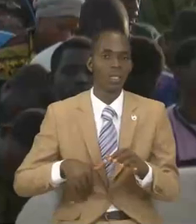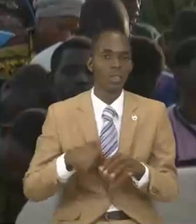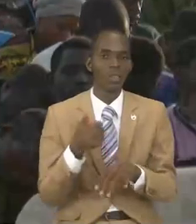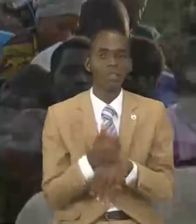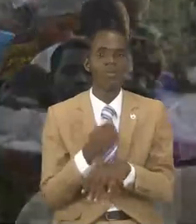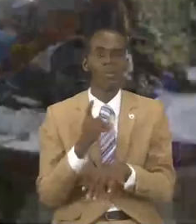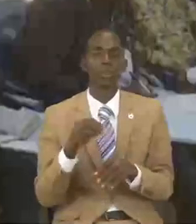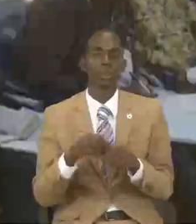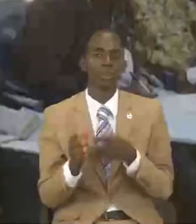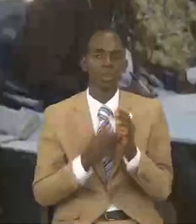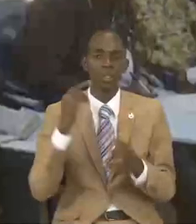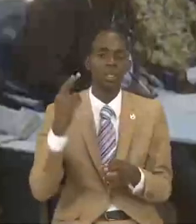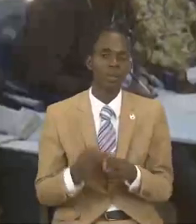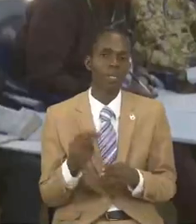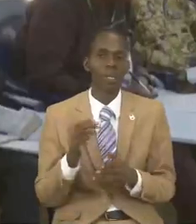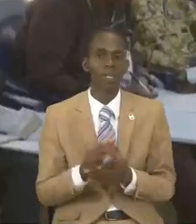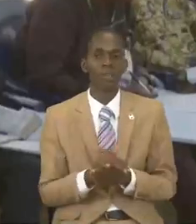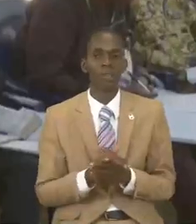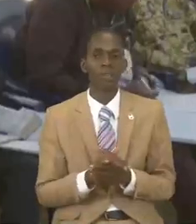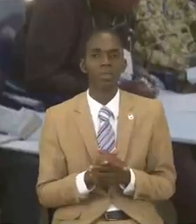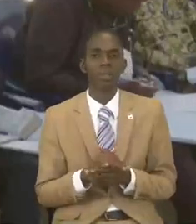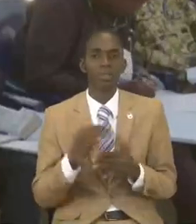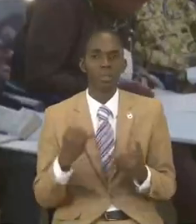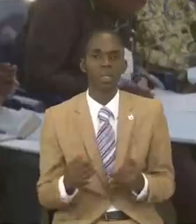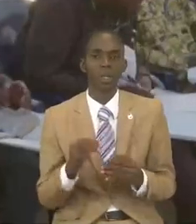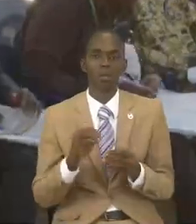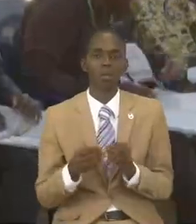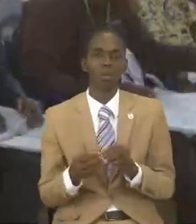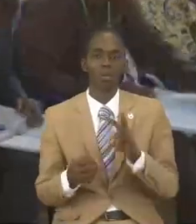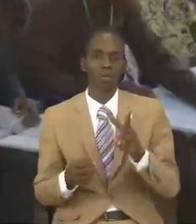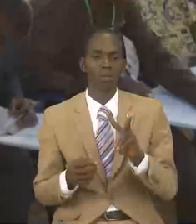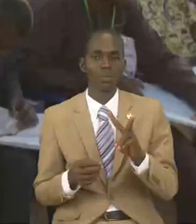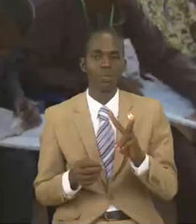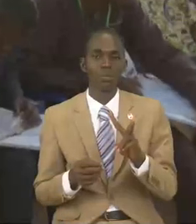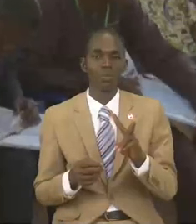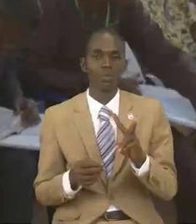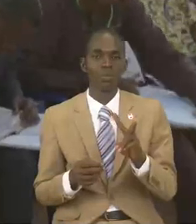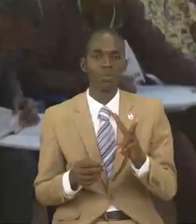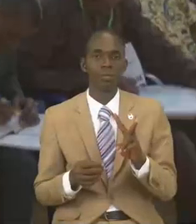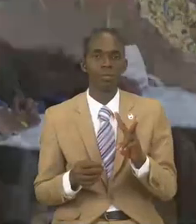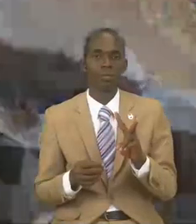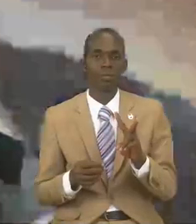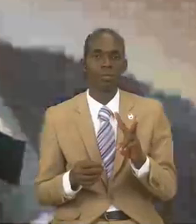confirmé au nom de Jésus. Deuxième point maintenant,